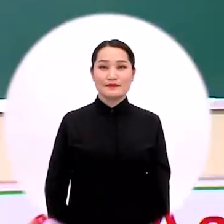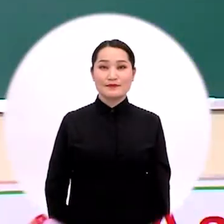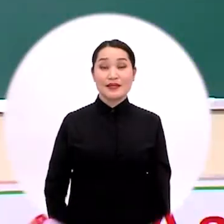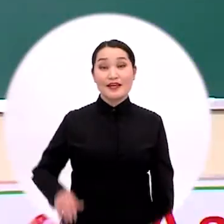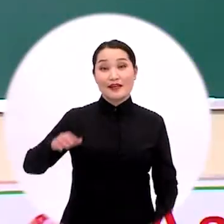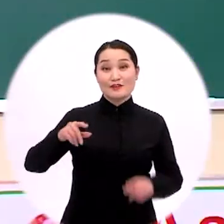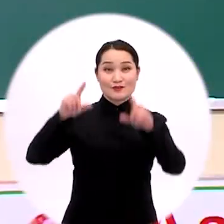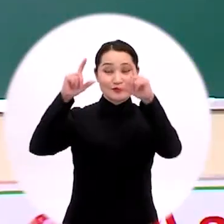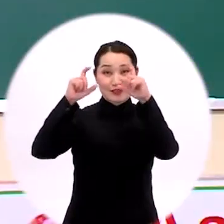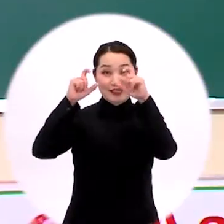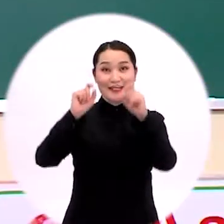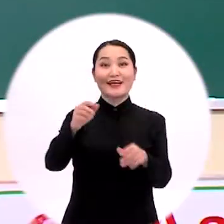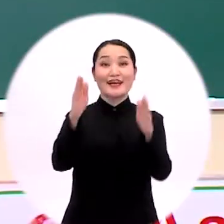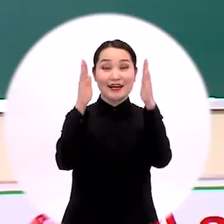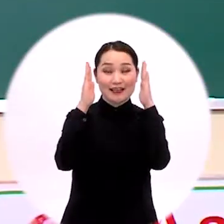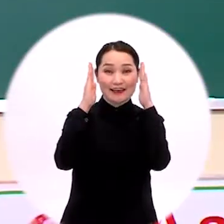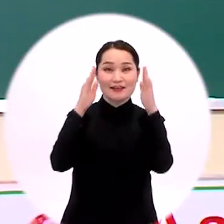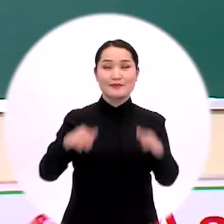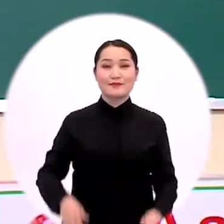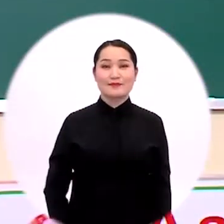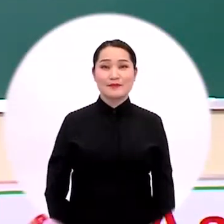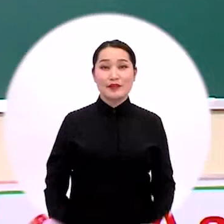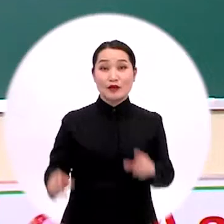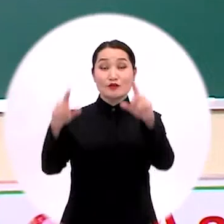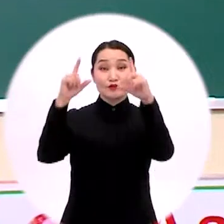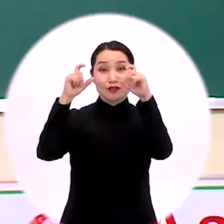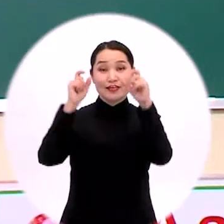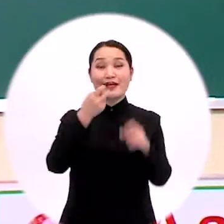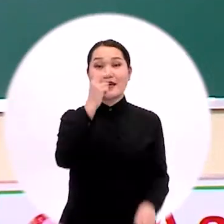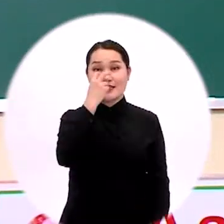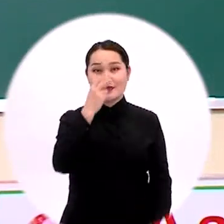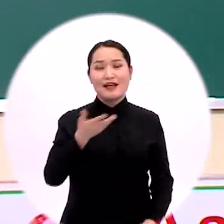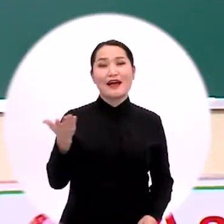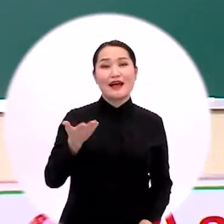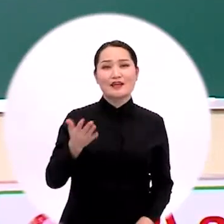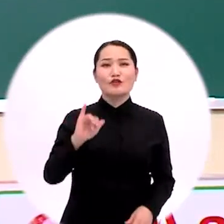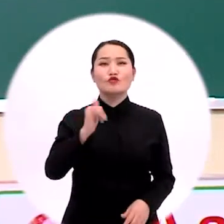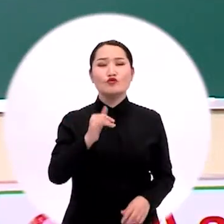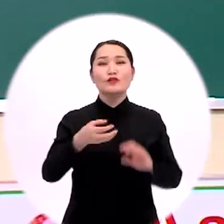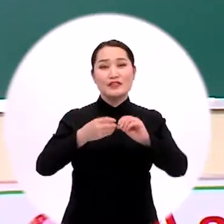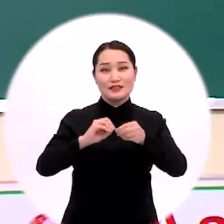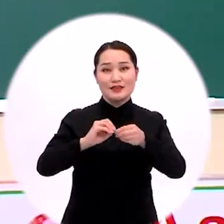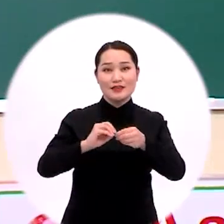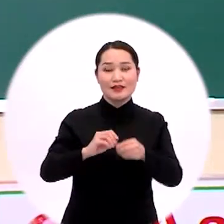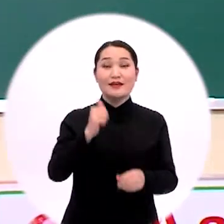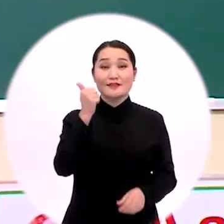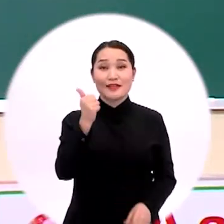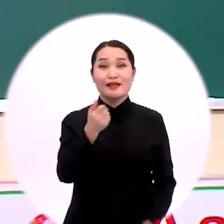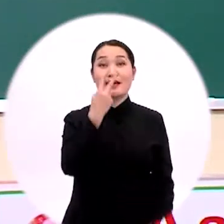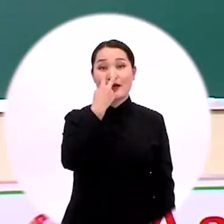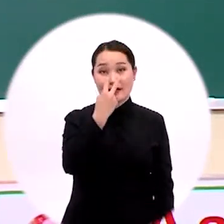Дараагийн зурганд анхаарлаа хандуулъя. Хүүхдүүдээ зургийг ажиглахдаа хүүхдүүд хаана юу хийж байгааг